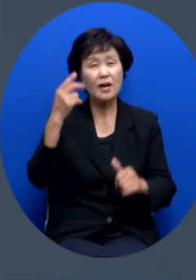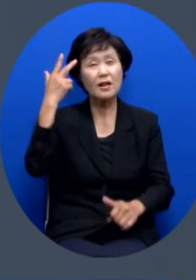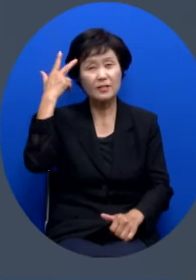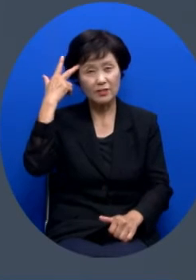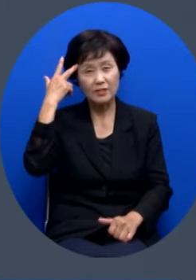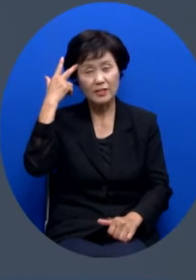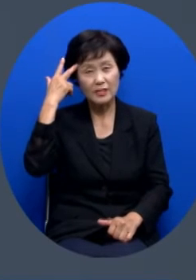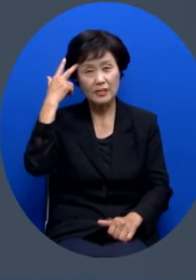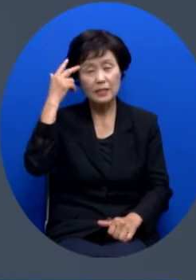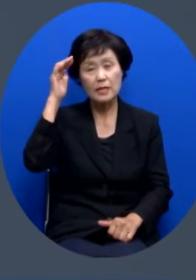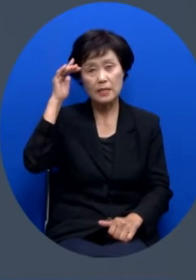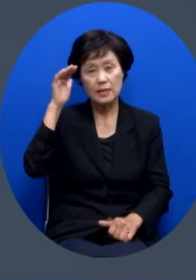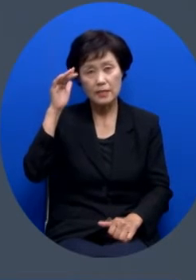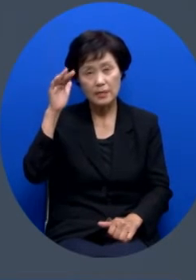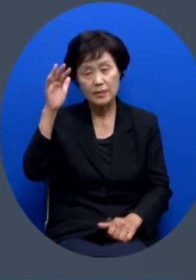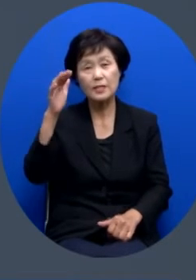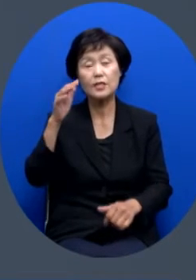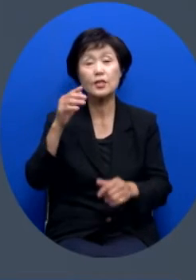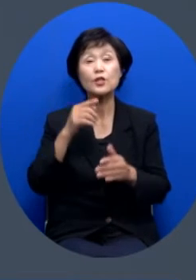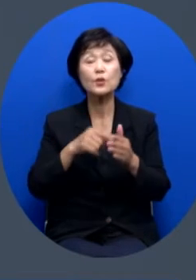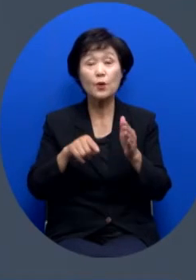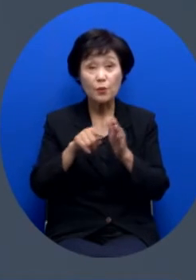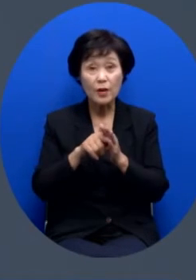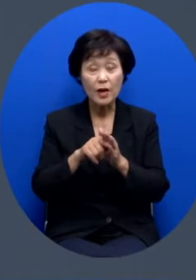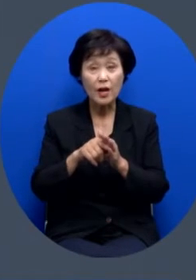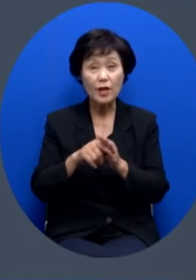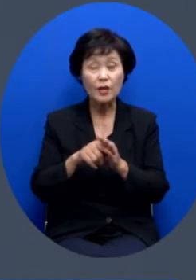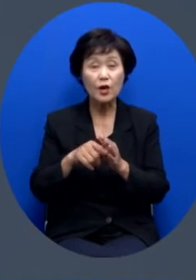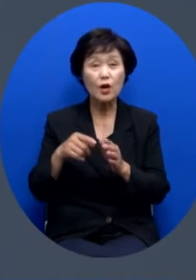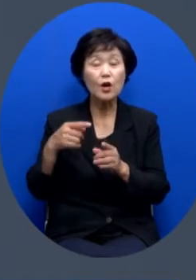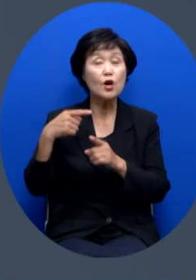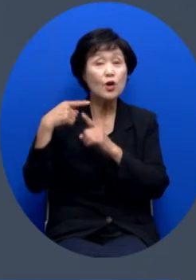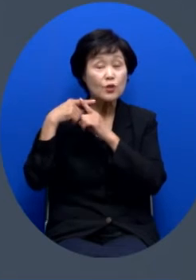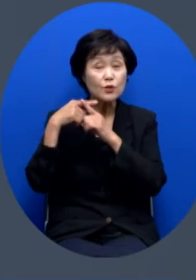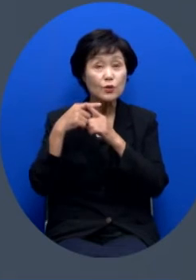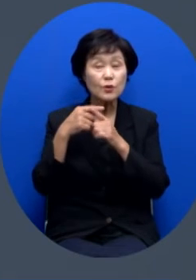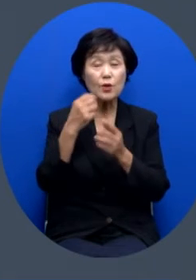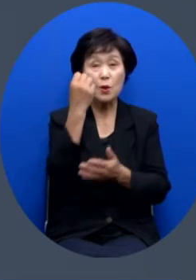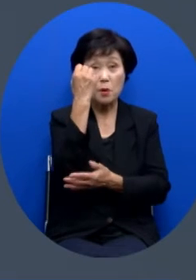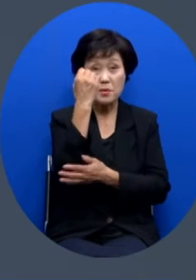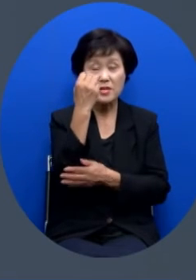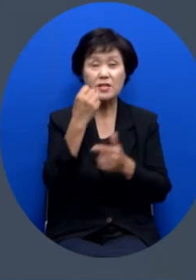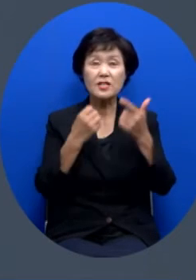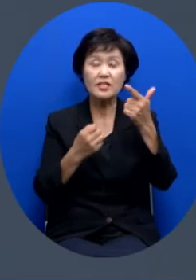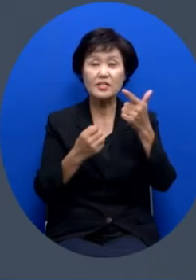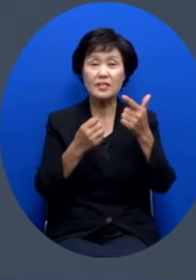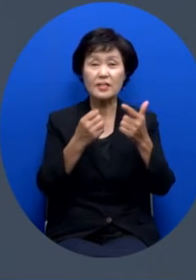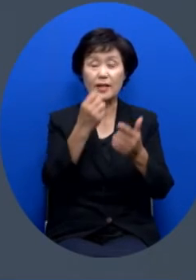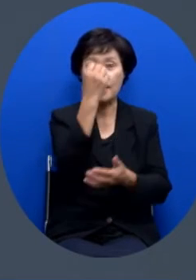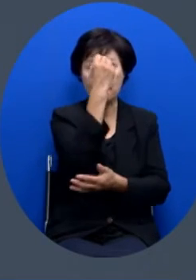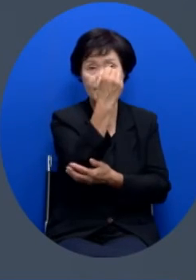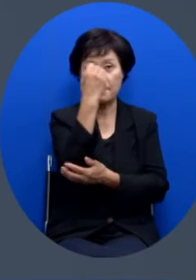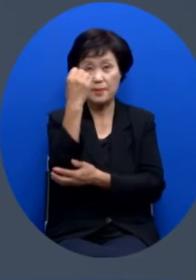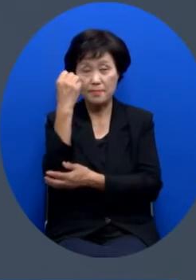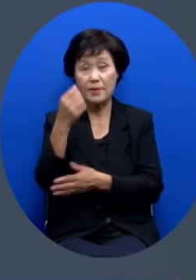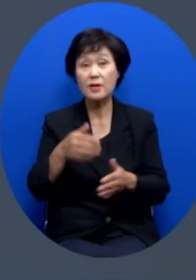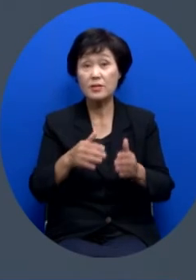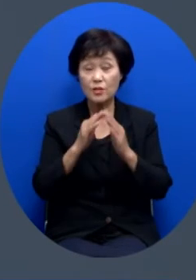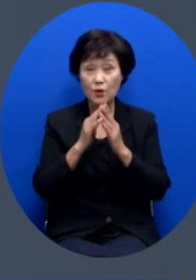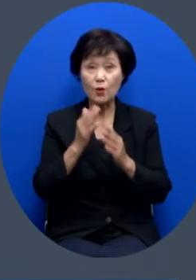기리기 위해서 에 순교 b 6기를 예 먼저 세우고 그리고 이제 울상을